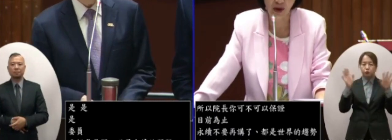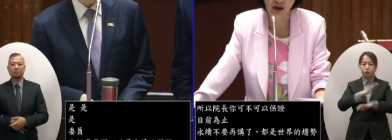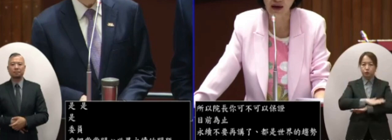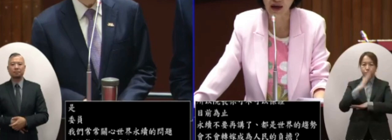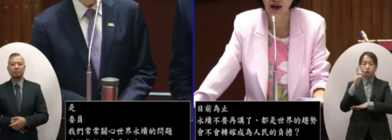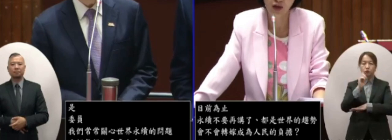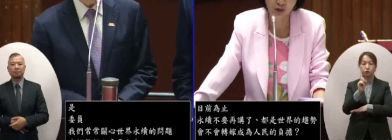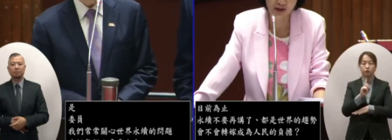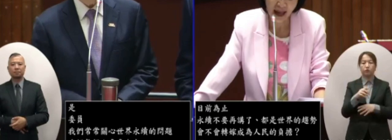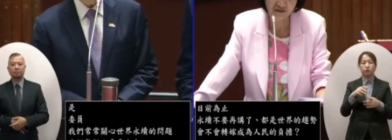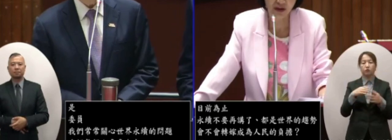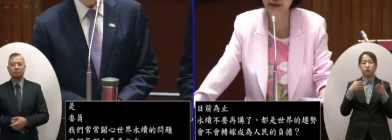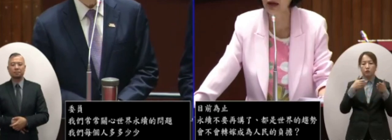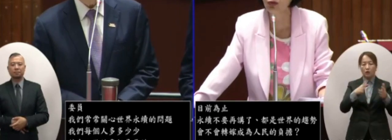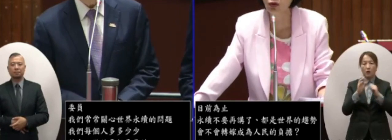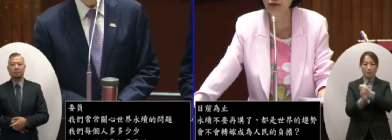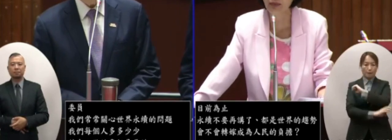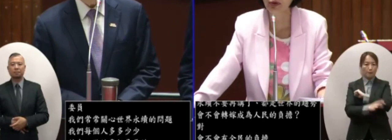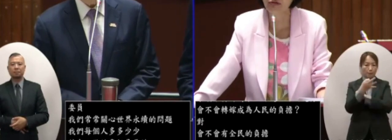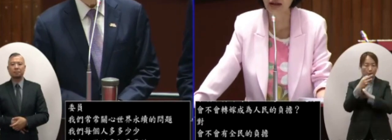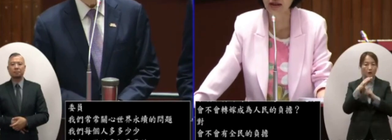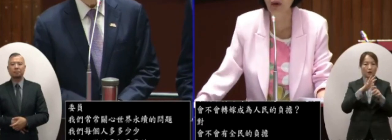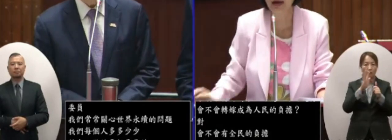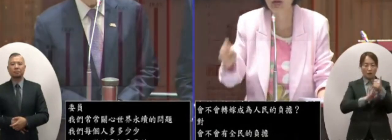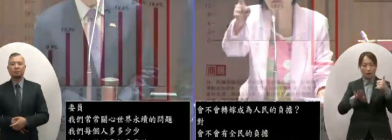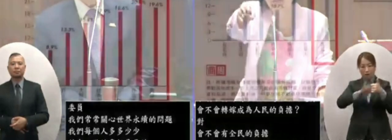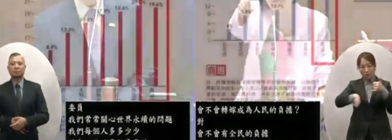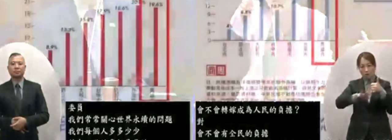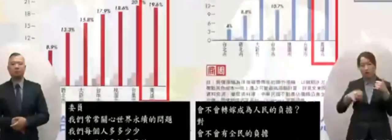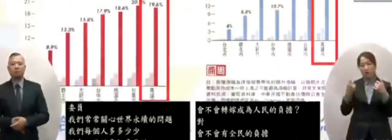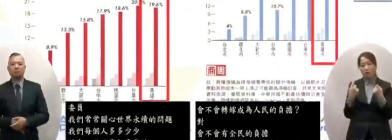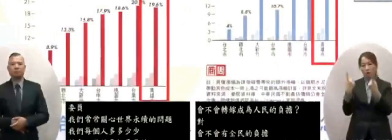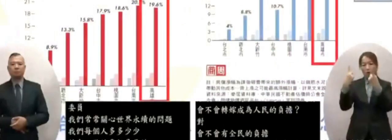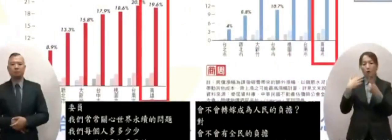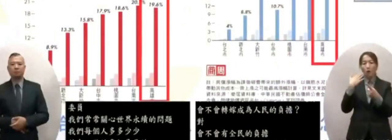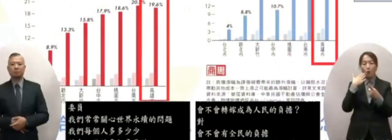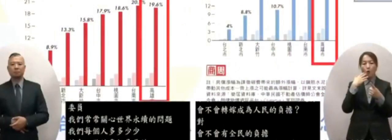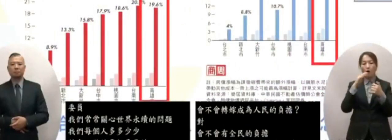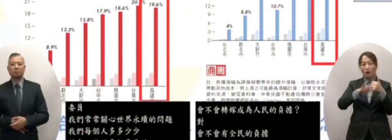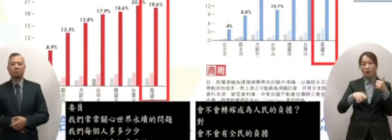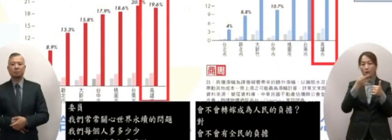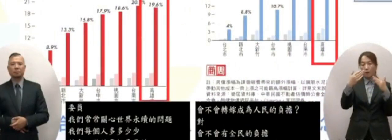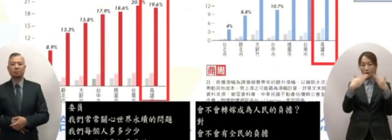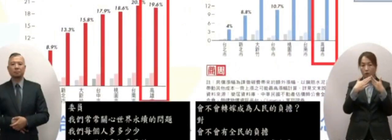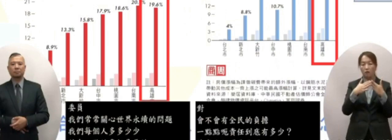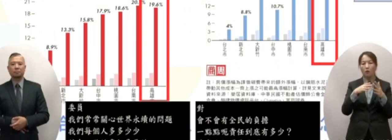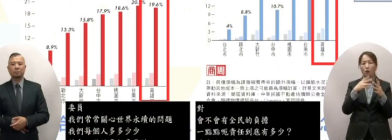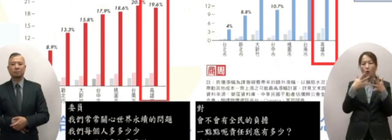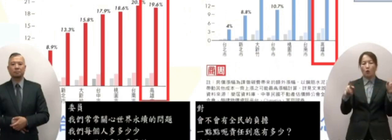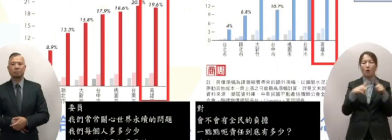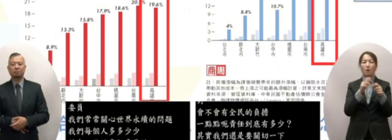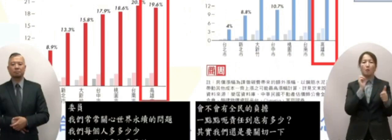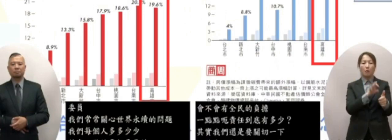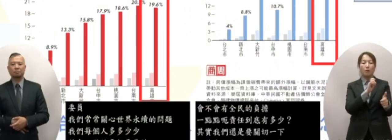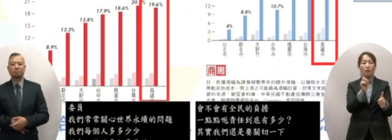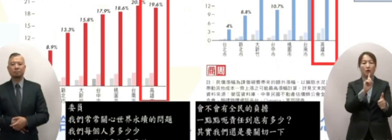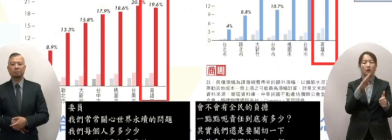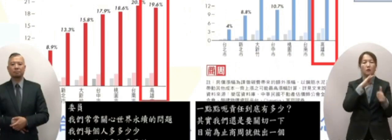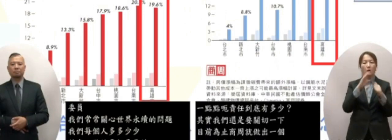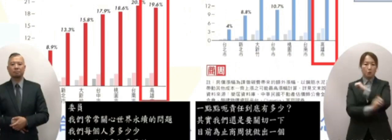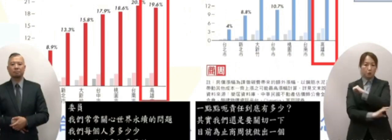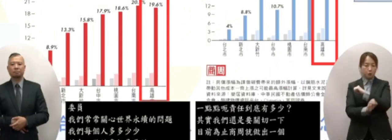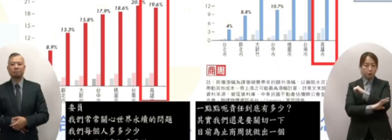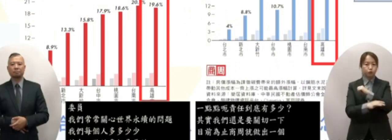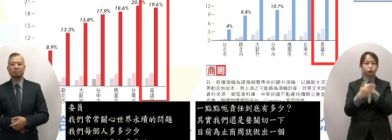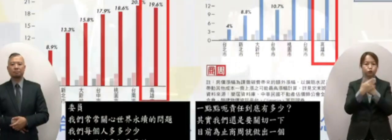他说碳费会带动中南部的房价，我跟你讲，你这边先当保啊，没错哈。太多人会告诉你啊，这叫碳费保底的概念了。你跟你